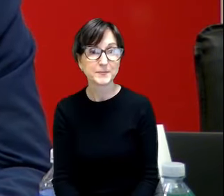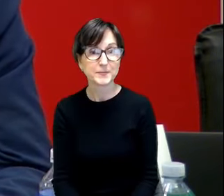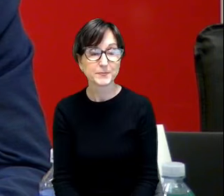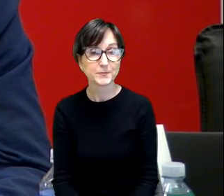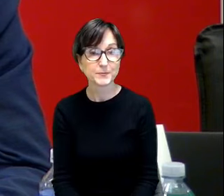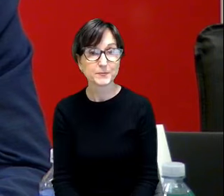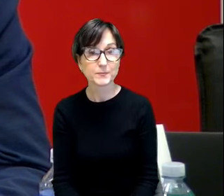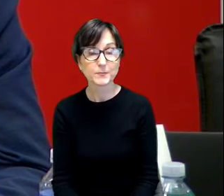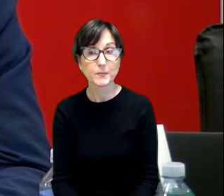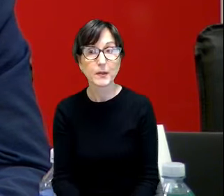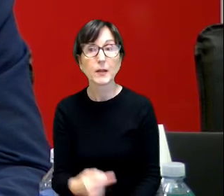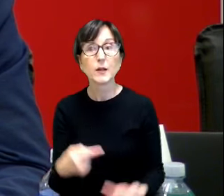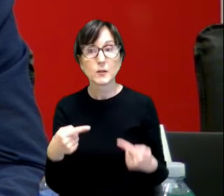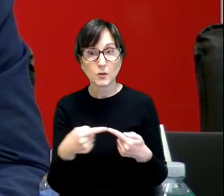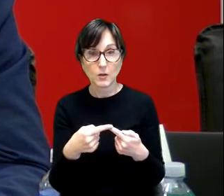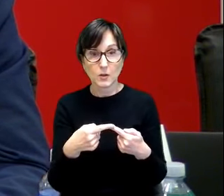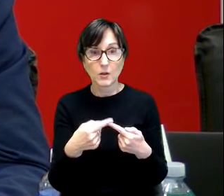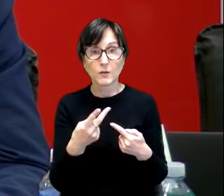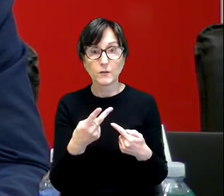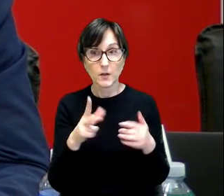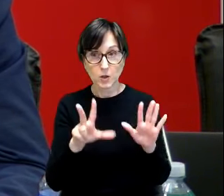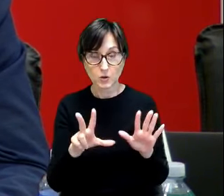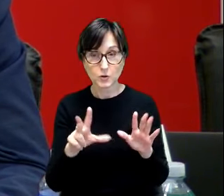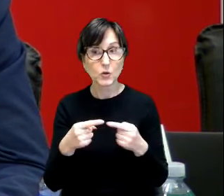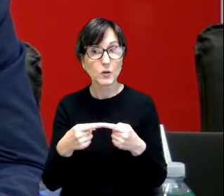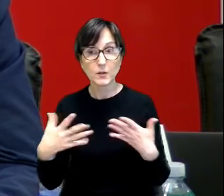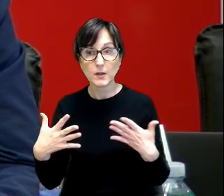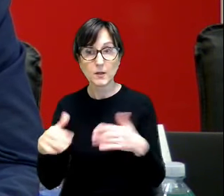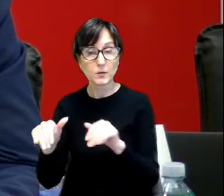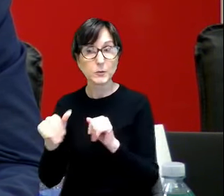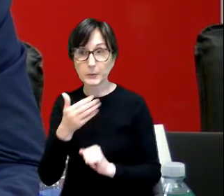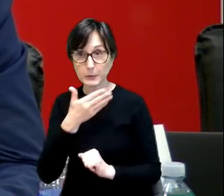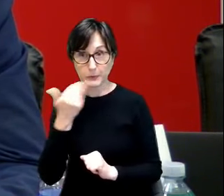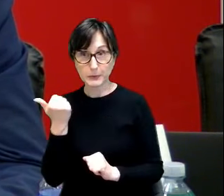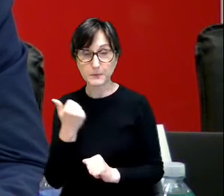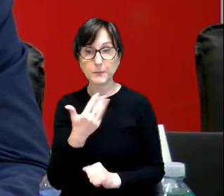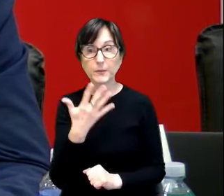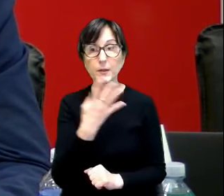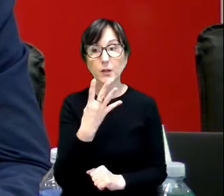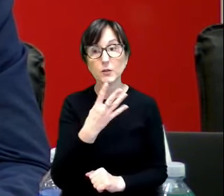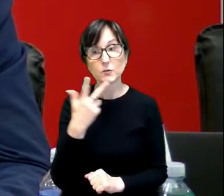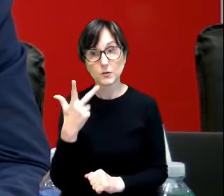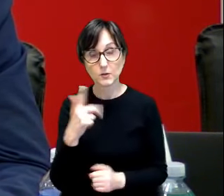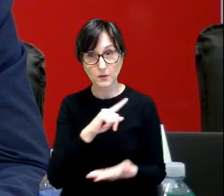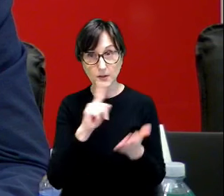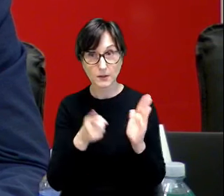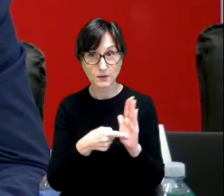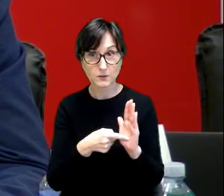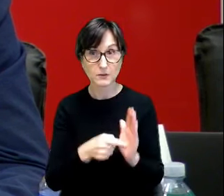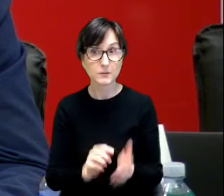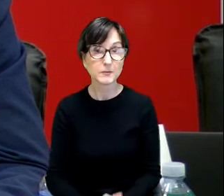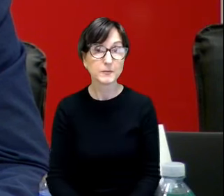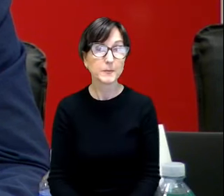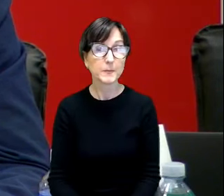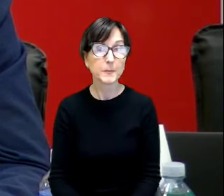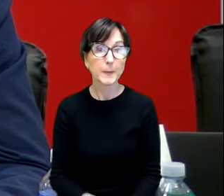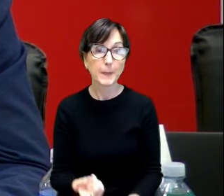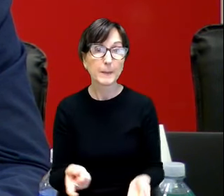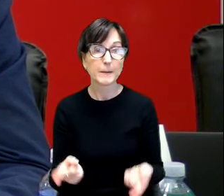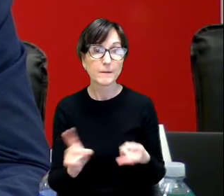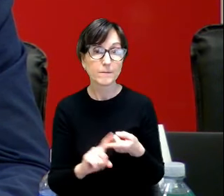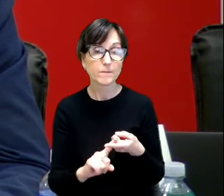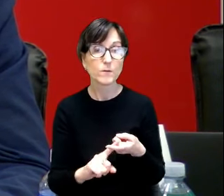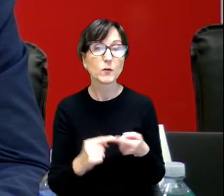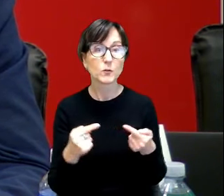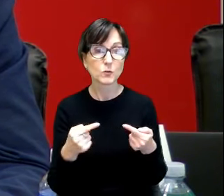28 prieš ir susilaikiusių nėra dėkoju 43 darbotvarkės klausimas dėl sutikimo perleisti